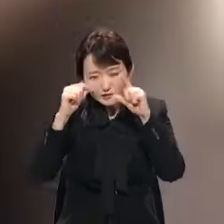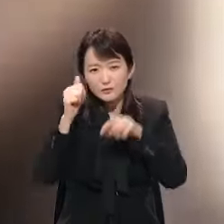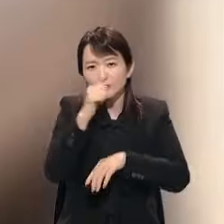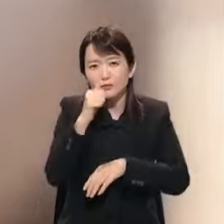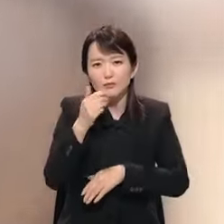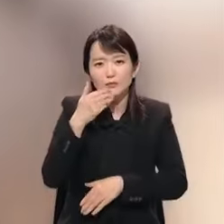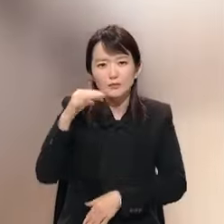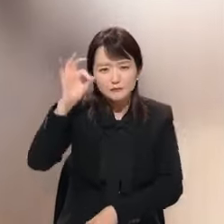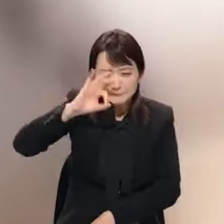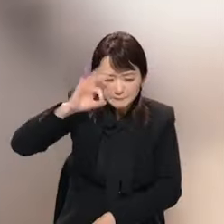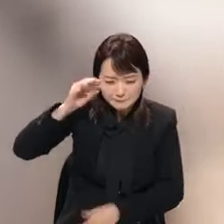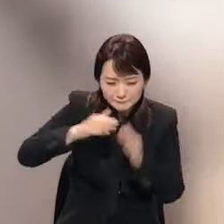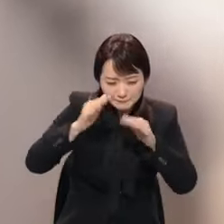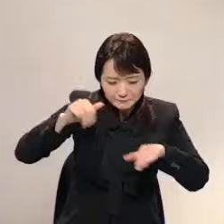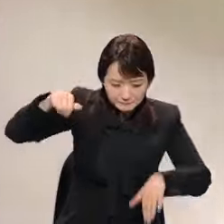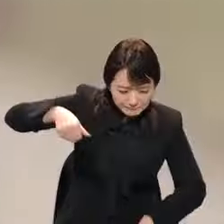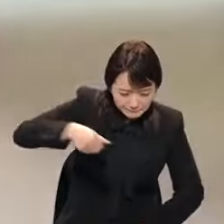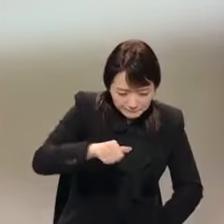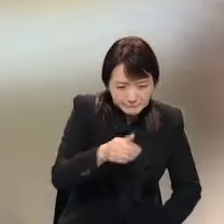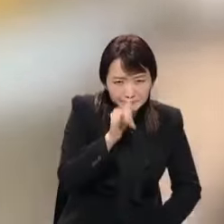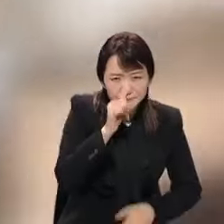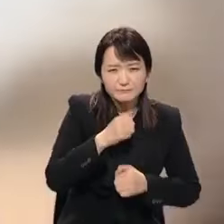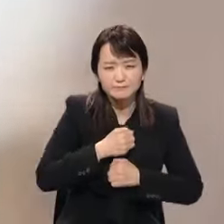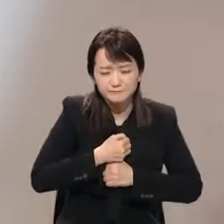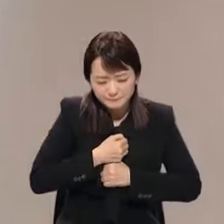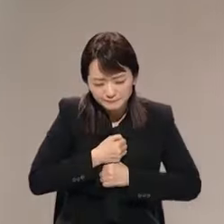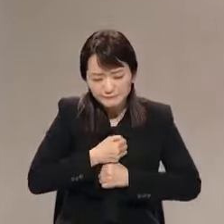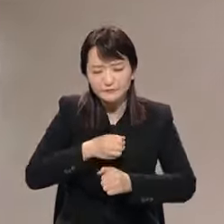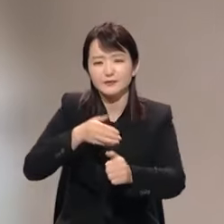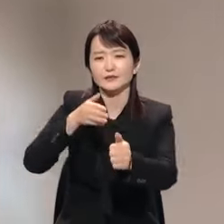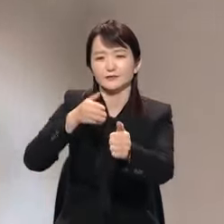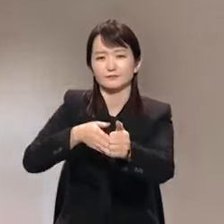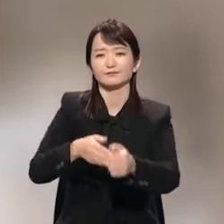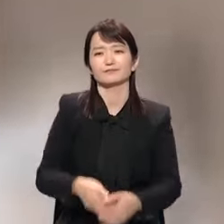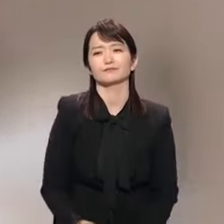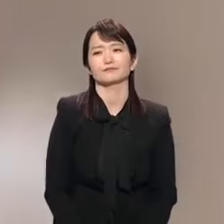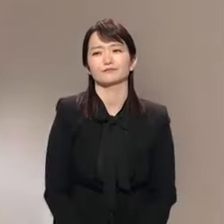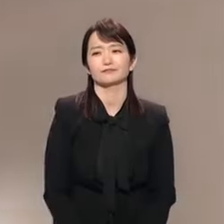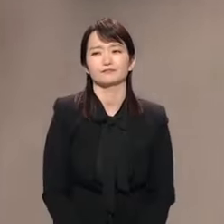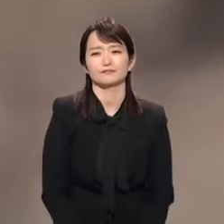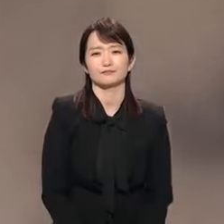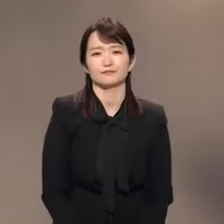깬 곰들이 먹을 걸 찾으러 마을로 내려올 수 있다면서 주의를 당부했습니다.